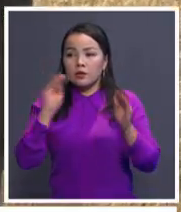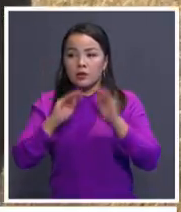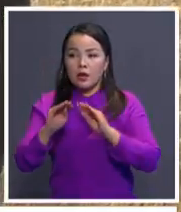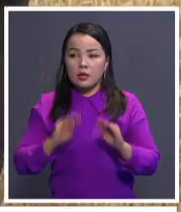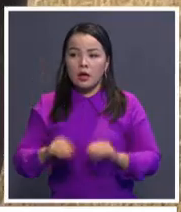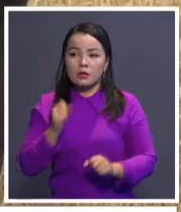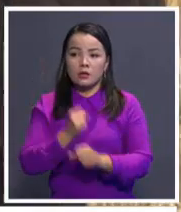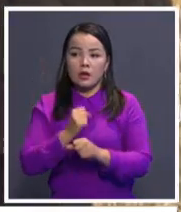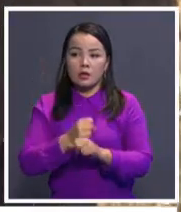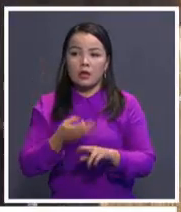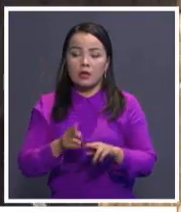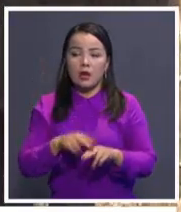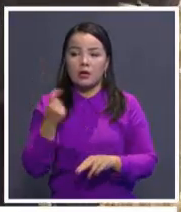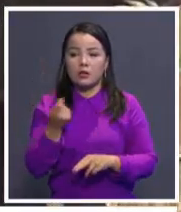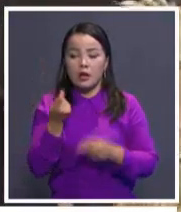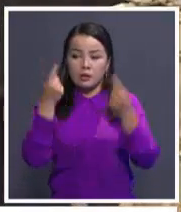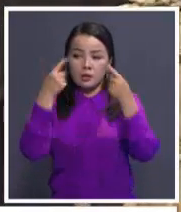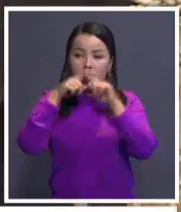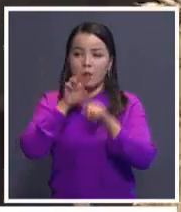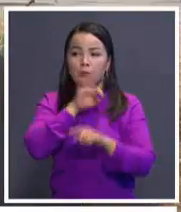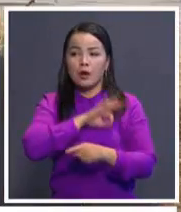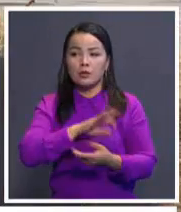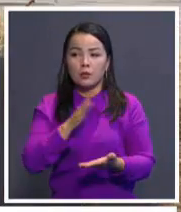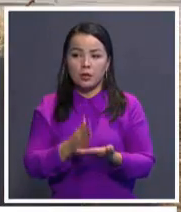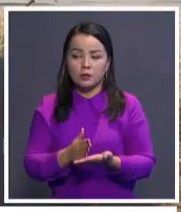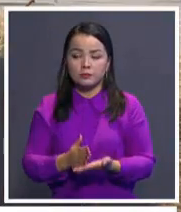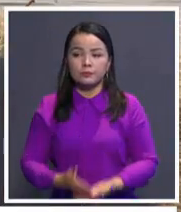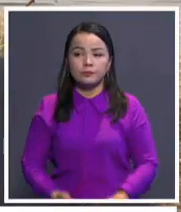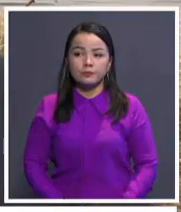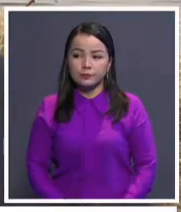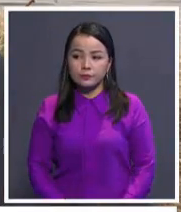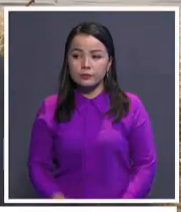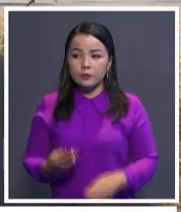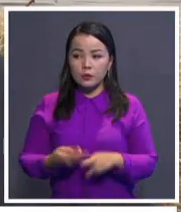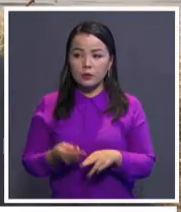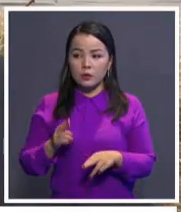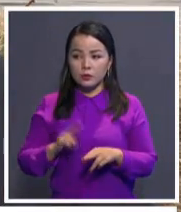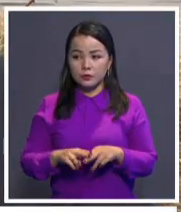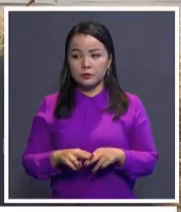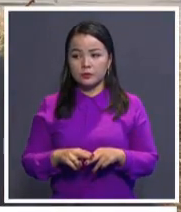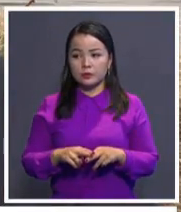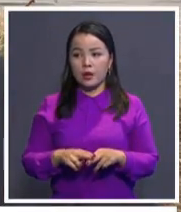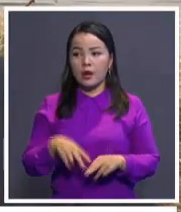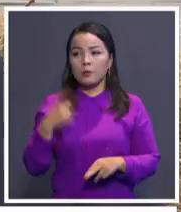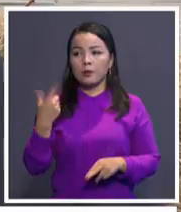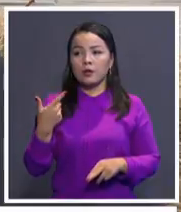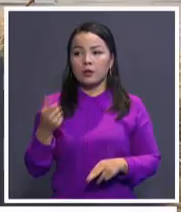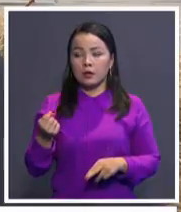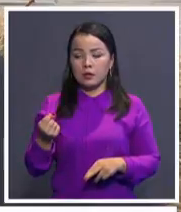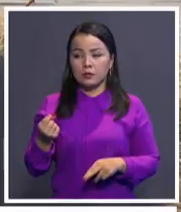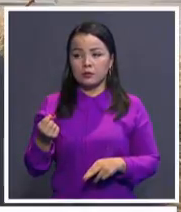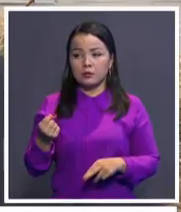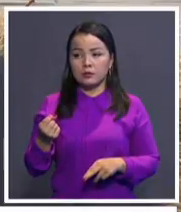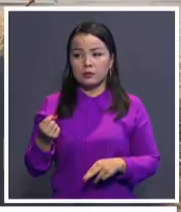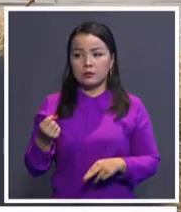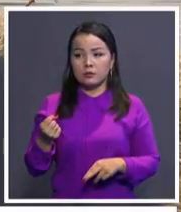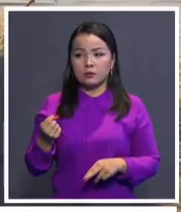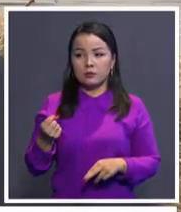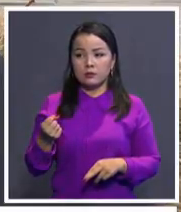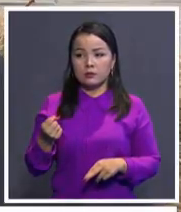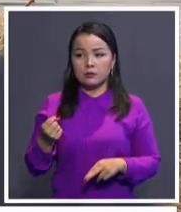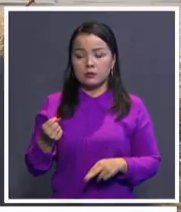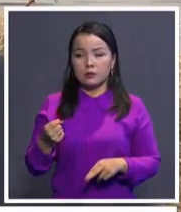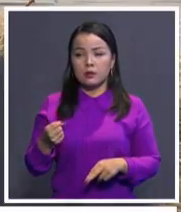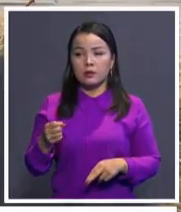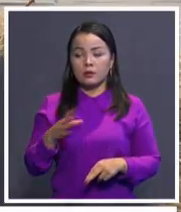гербицидтерді беруде де дәлдік технологиялар пайдаланылады. Поляның өзінде 1 гектарына